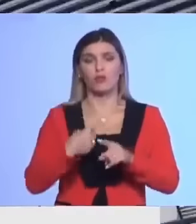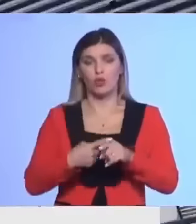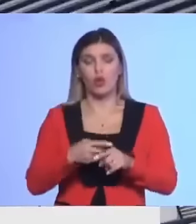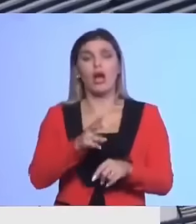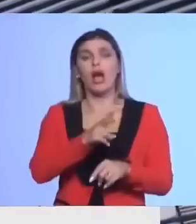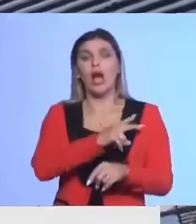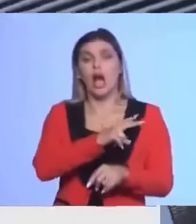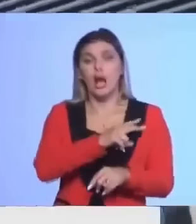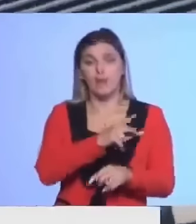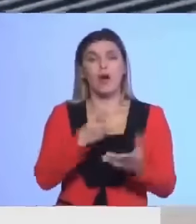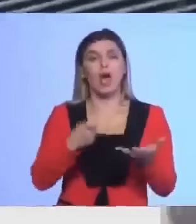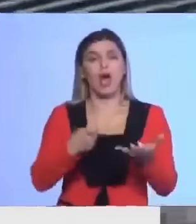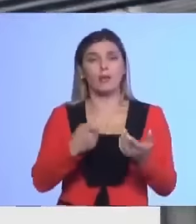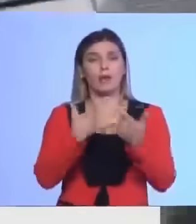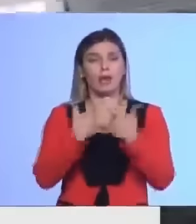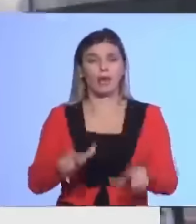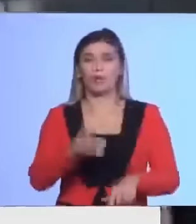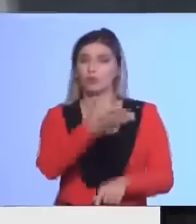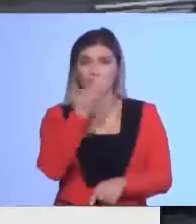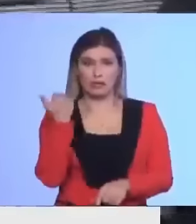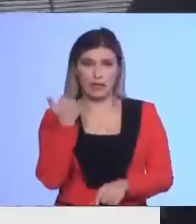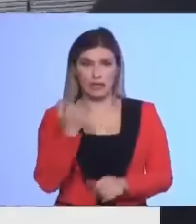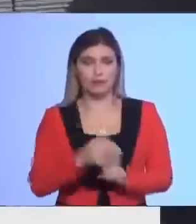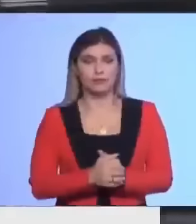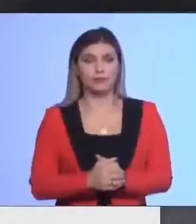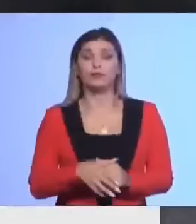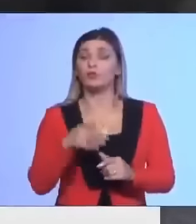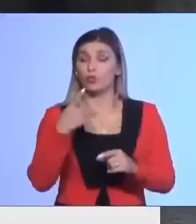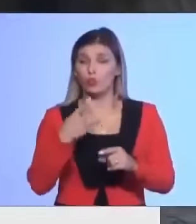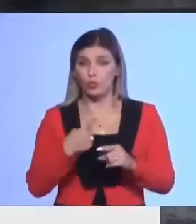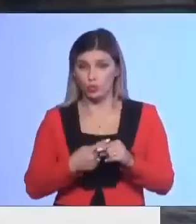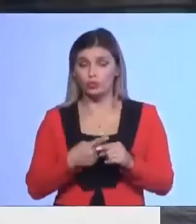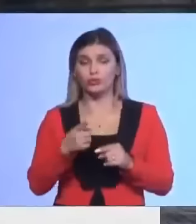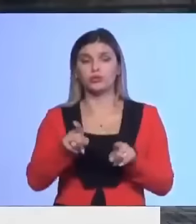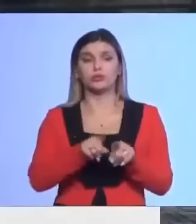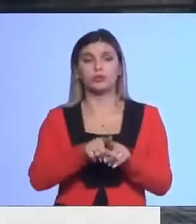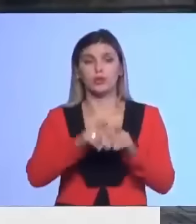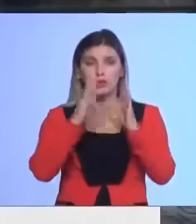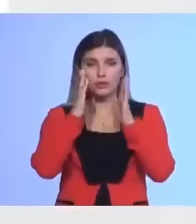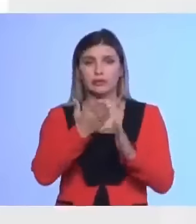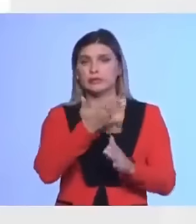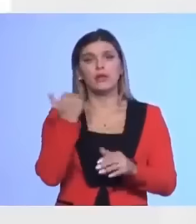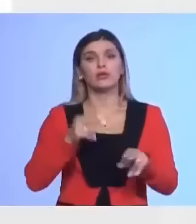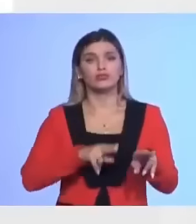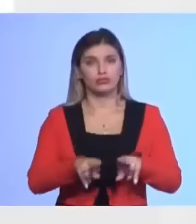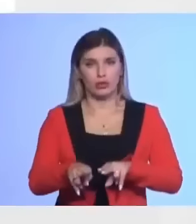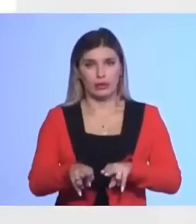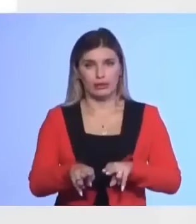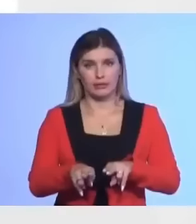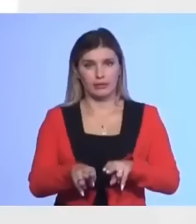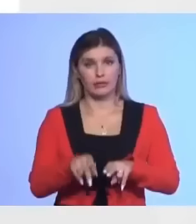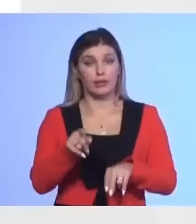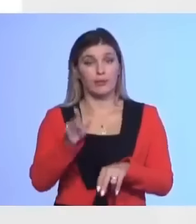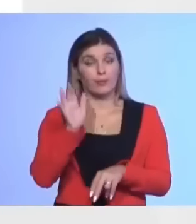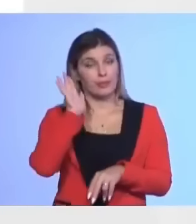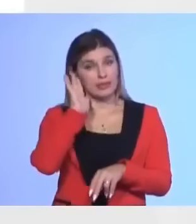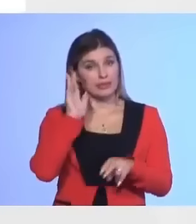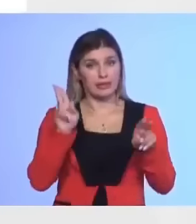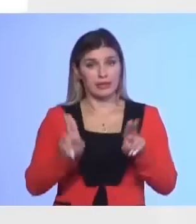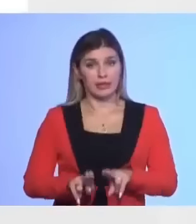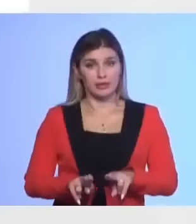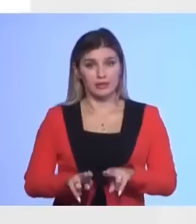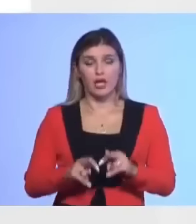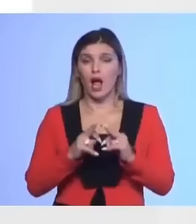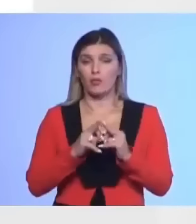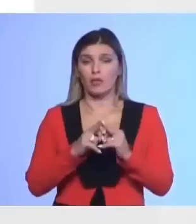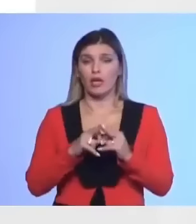ose posedim të paautorizuar të armëve, si dhe mospërfillje e gjykatës. Ministrja e Drejtësisë Albulena